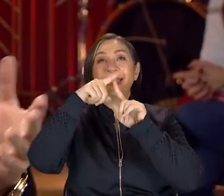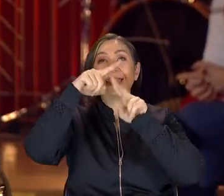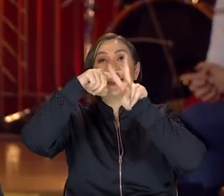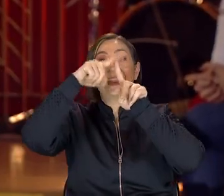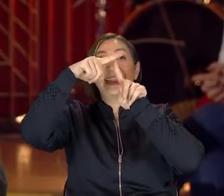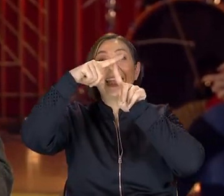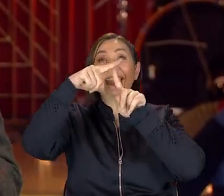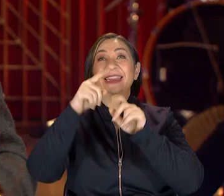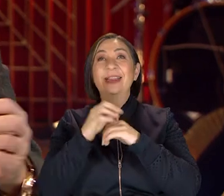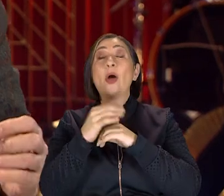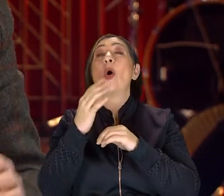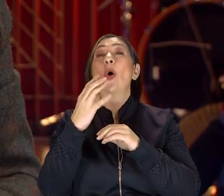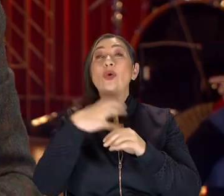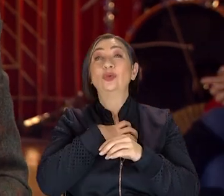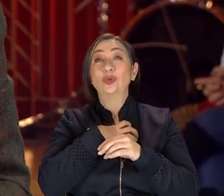Bu